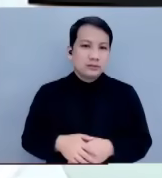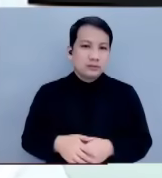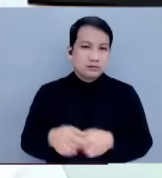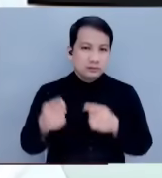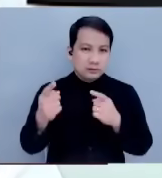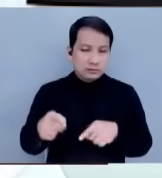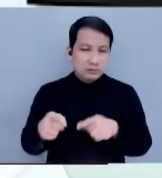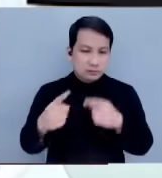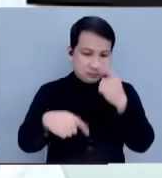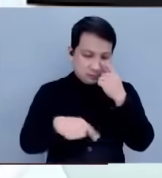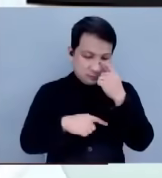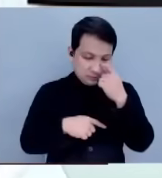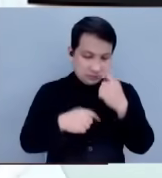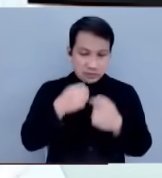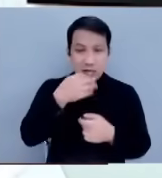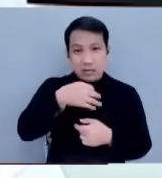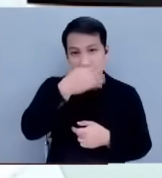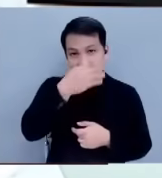sinaswab namin,